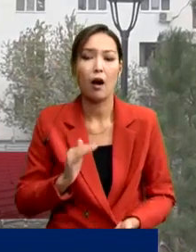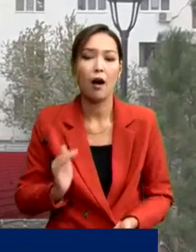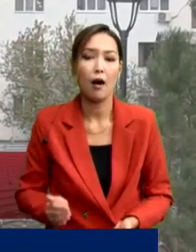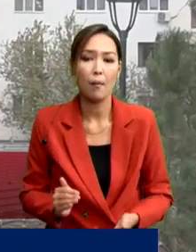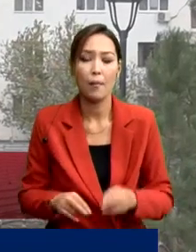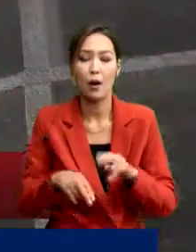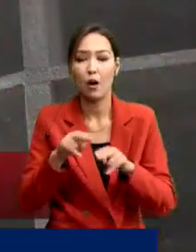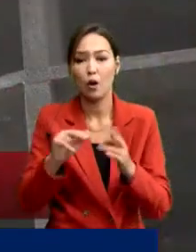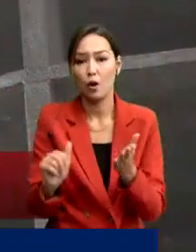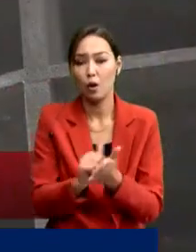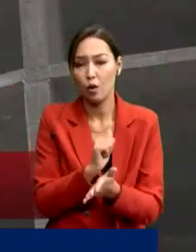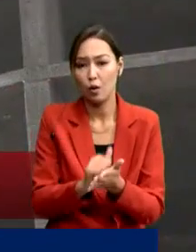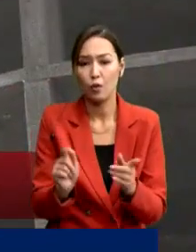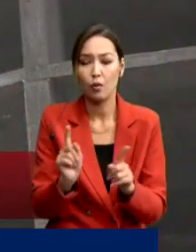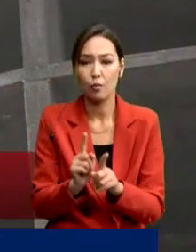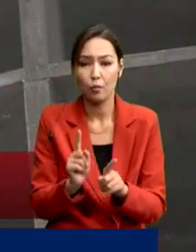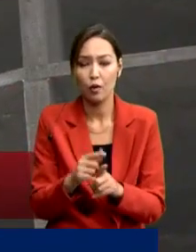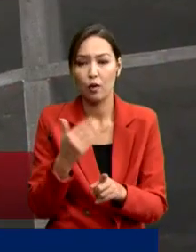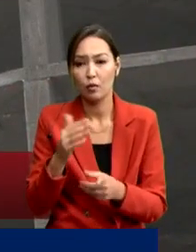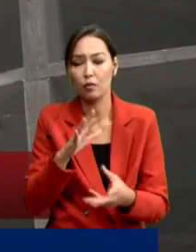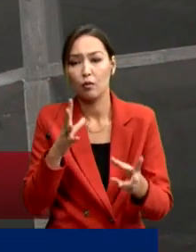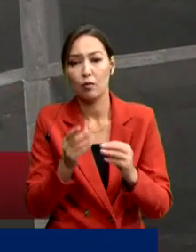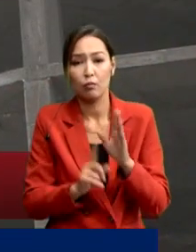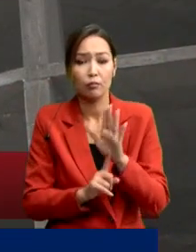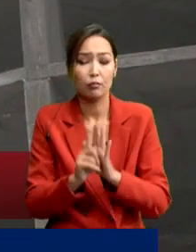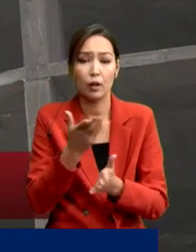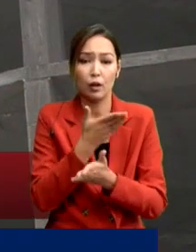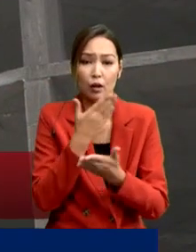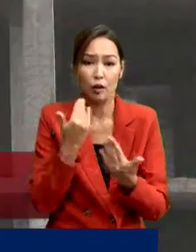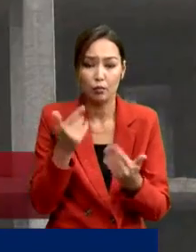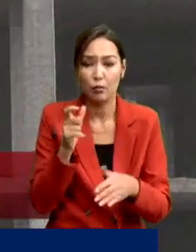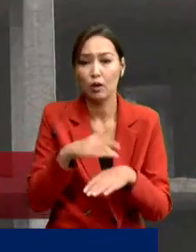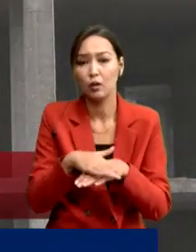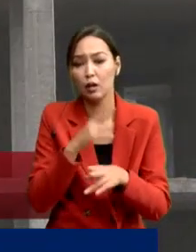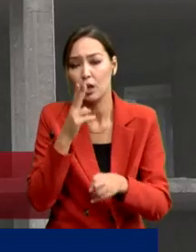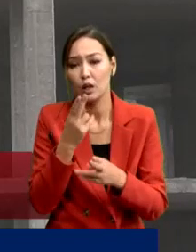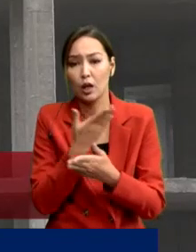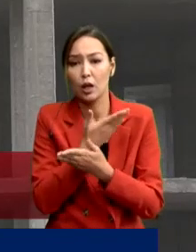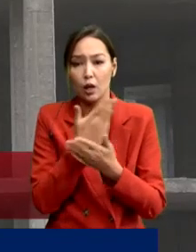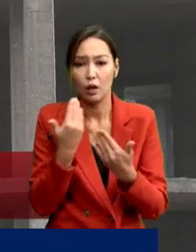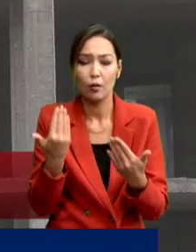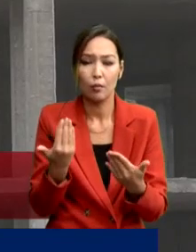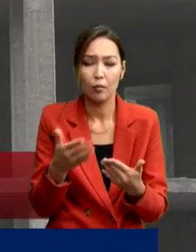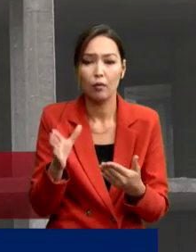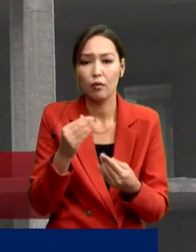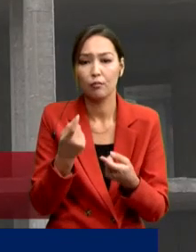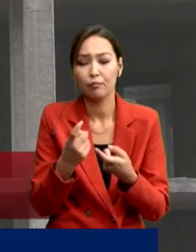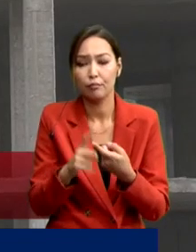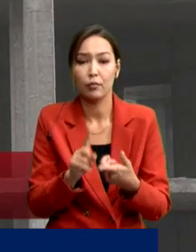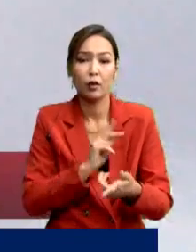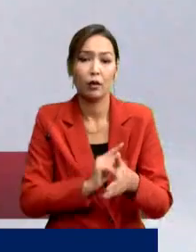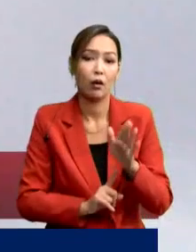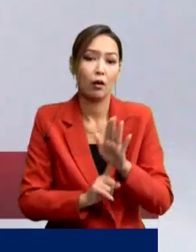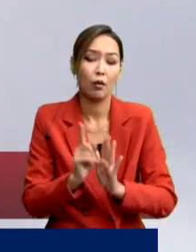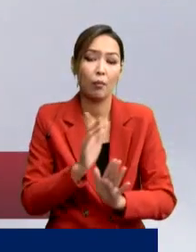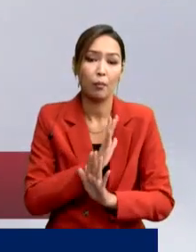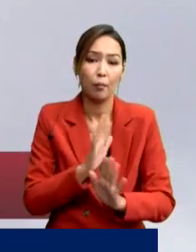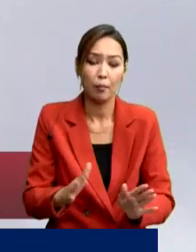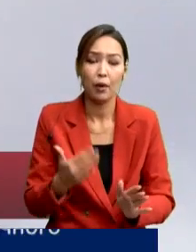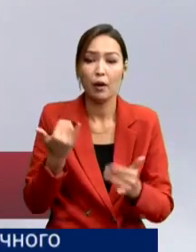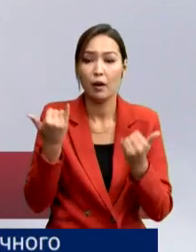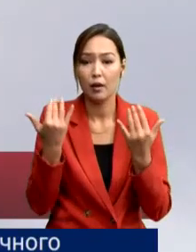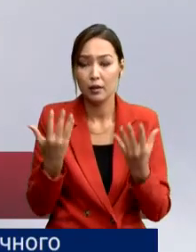жүргізетіндей құжаттары әу баста түгел болған жоқ дейді, бірақ тұрғындардан шағым болмаған соң тиісті шара қолданған жоқпыз дейді. Алайда